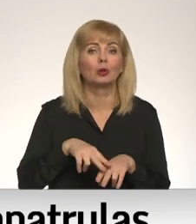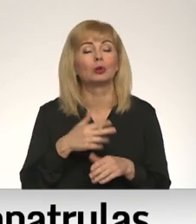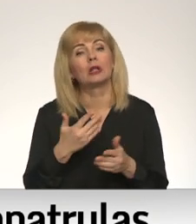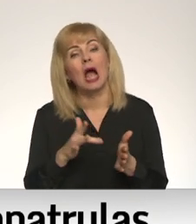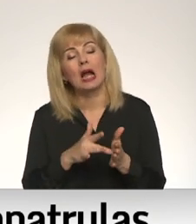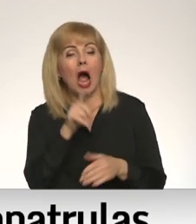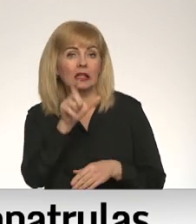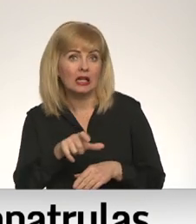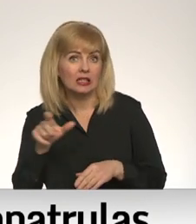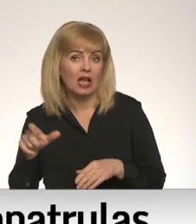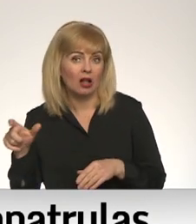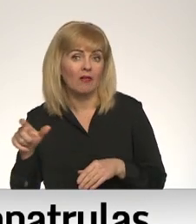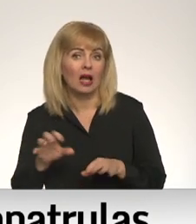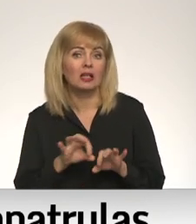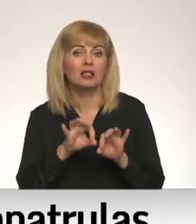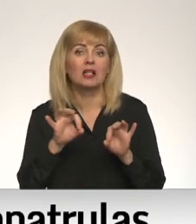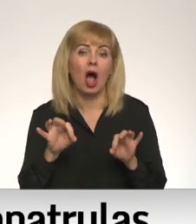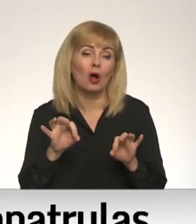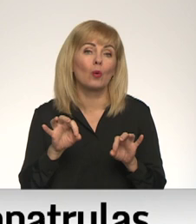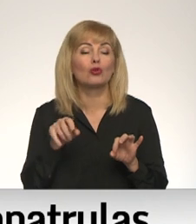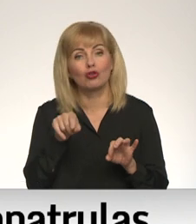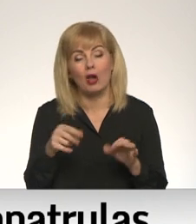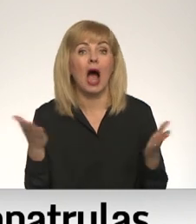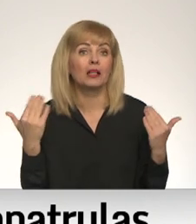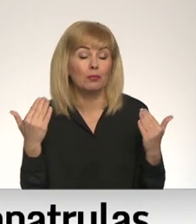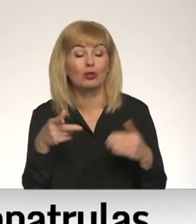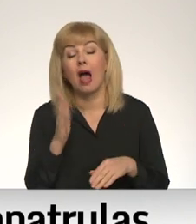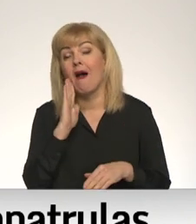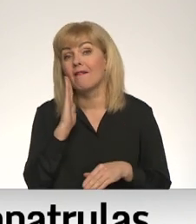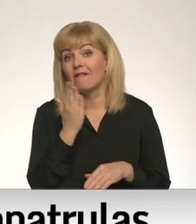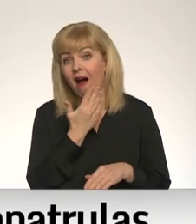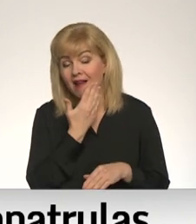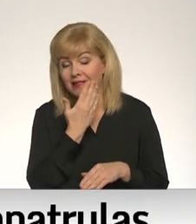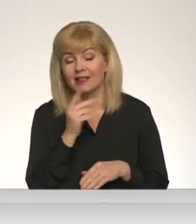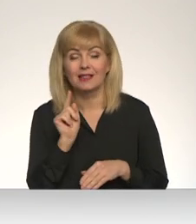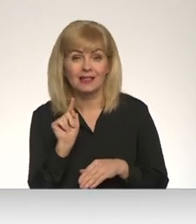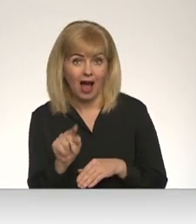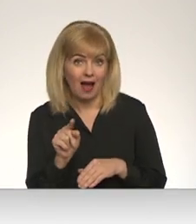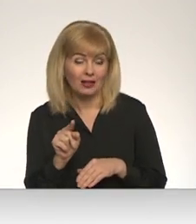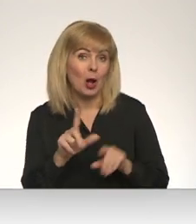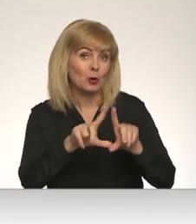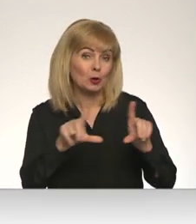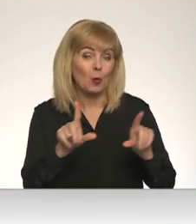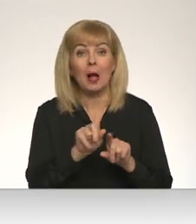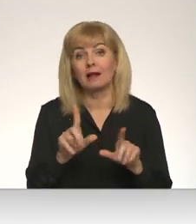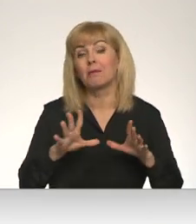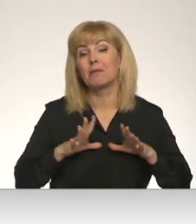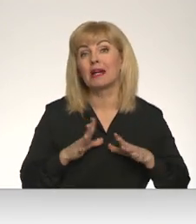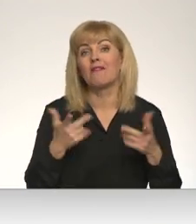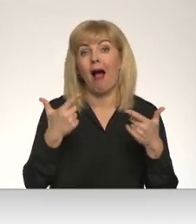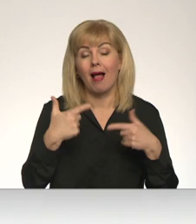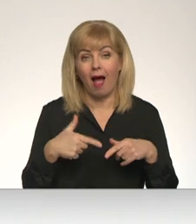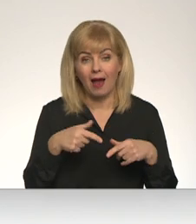kādi cilvēki ir sākuši vairāk atpūsties. Vasarā, tad, kad skolās ir brīvlaiki,